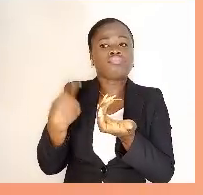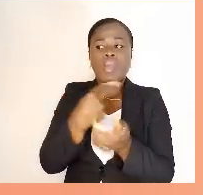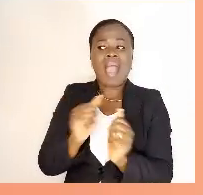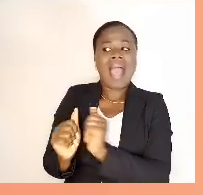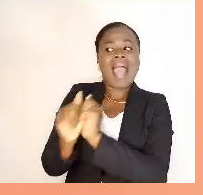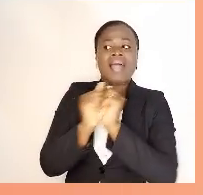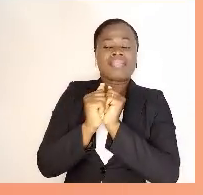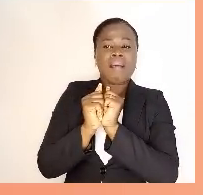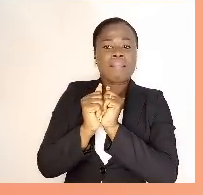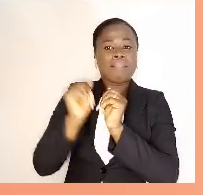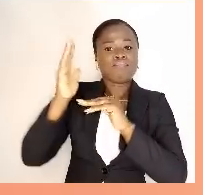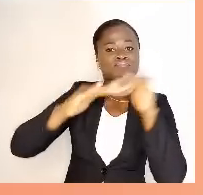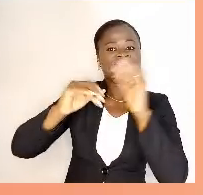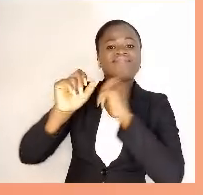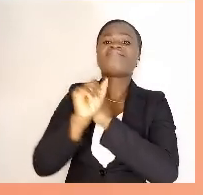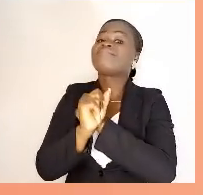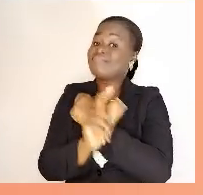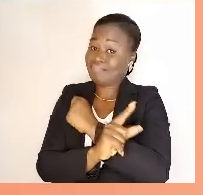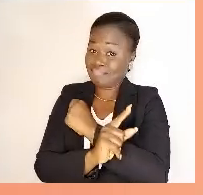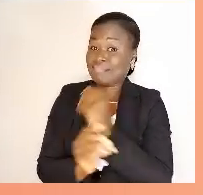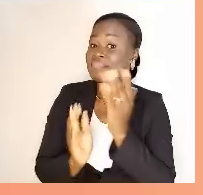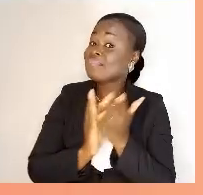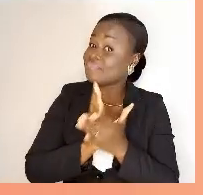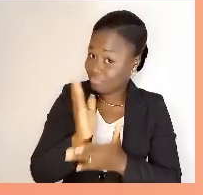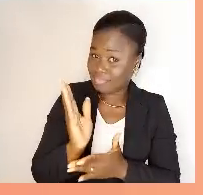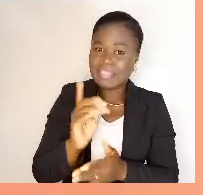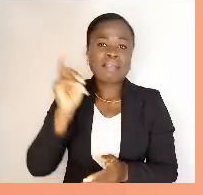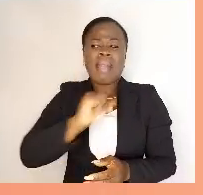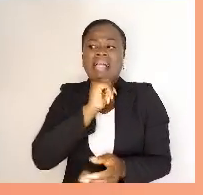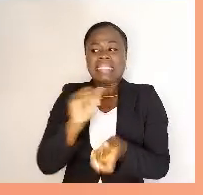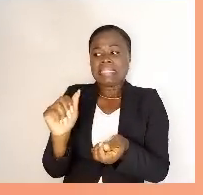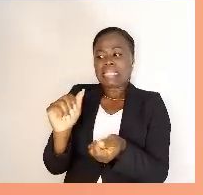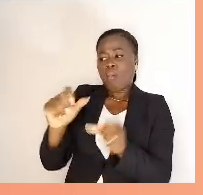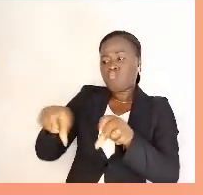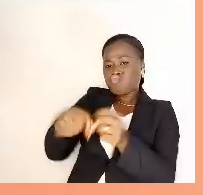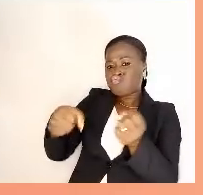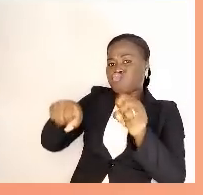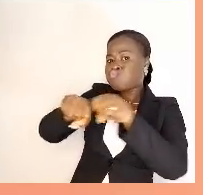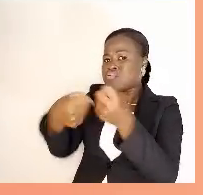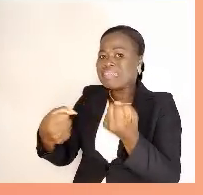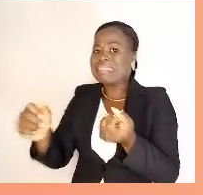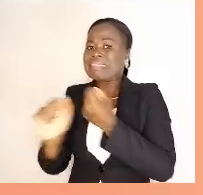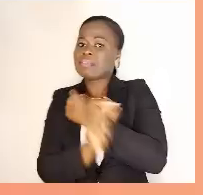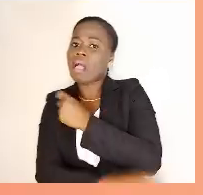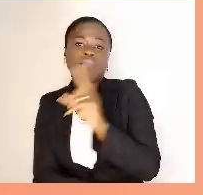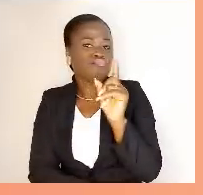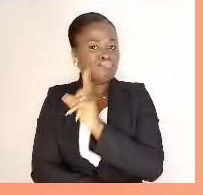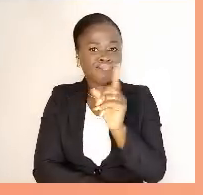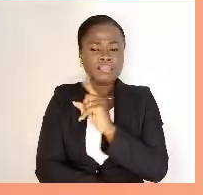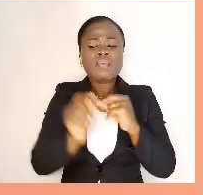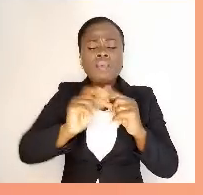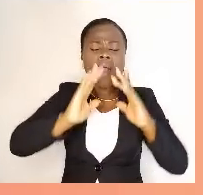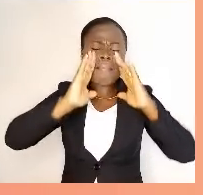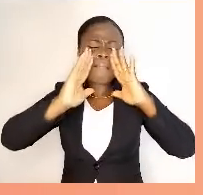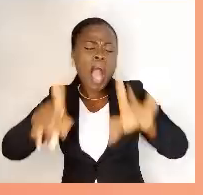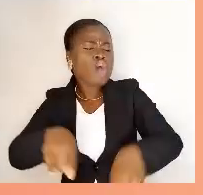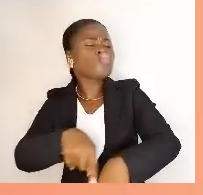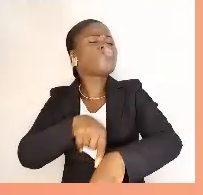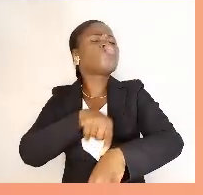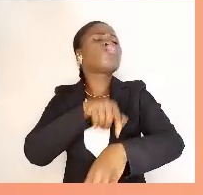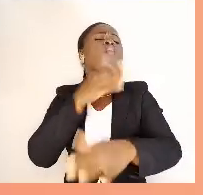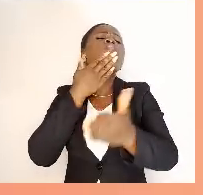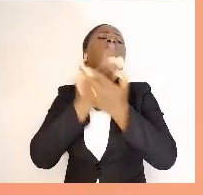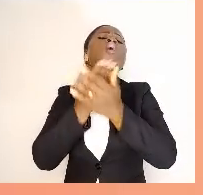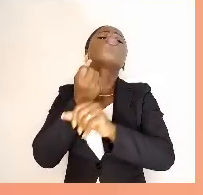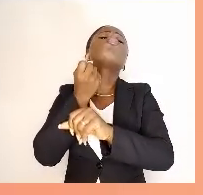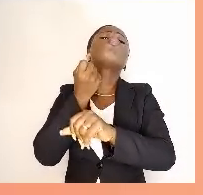de faire advenir un Sénégal de bâtisseurs et non de casseurs, d'asseoir une paix